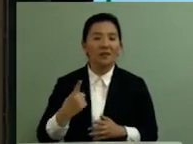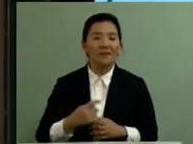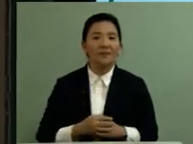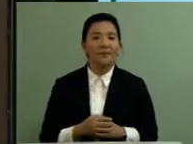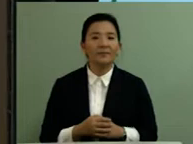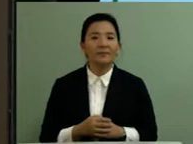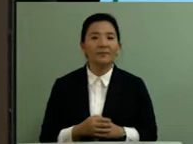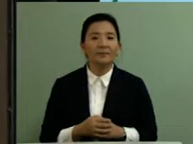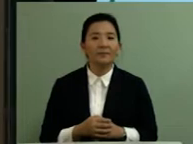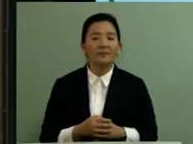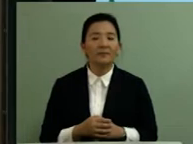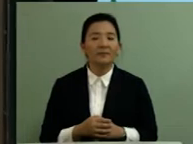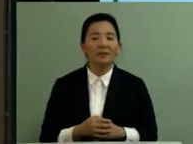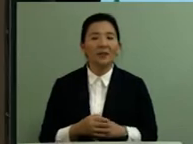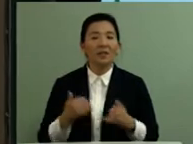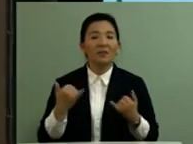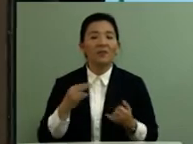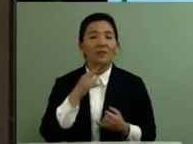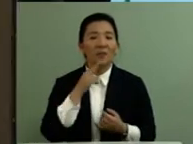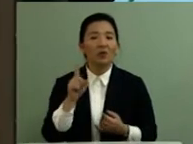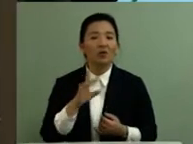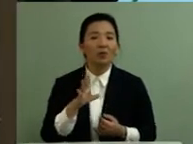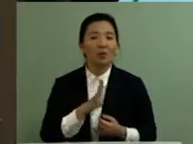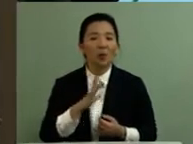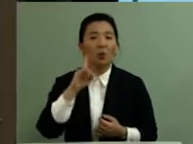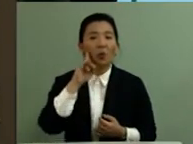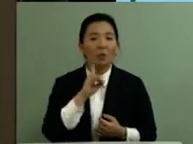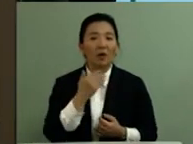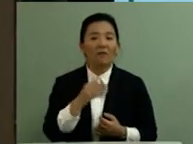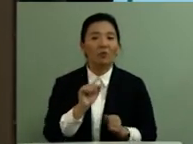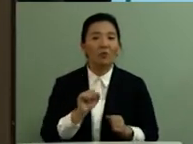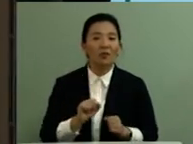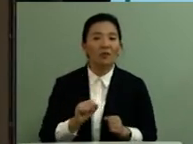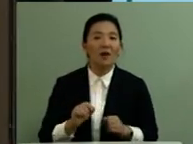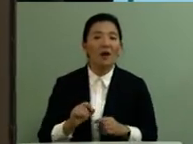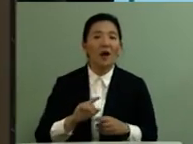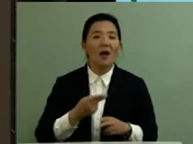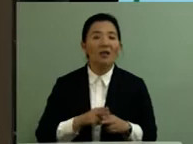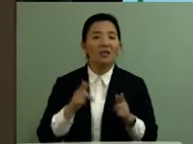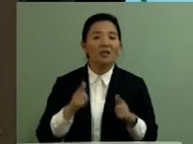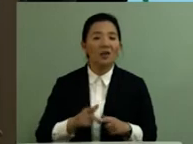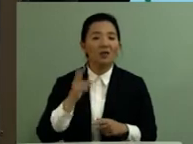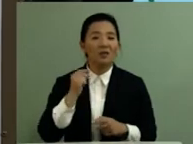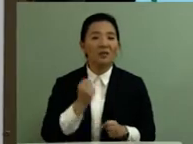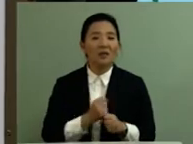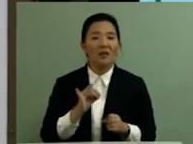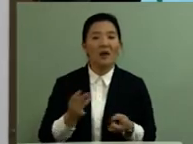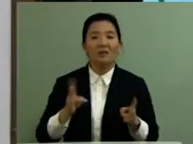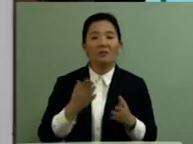8,31. Теперь внимание, чтобы было удобно, вы можете округлить и оставить число вот так,